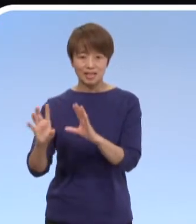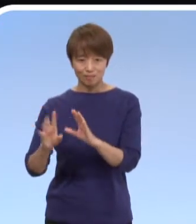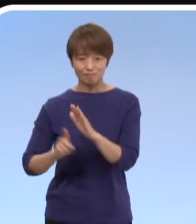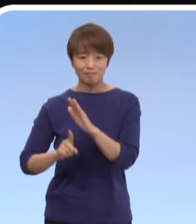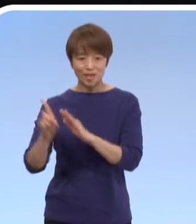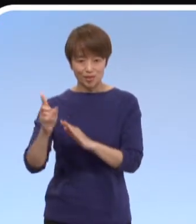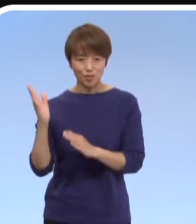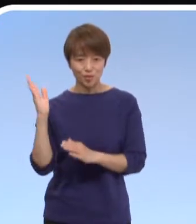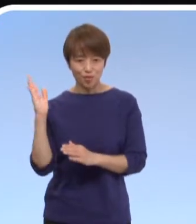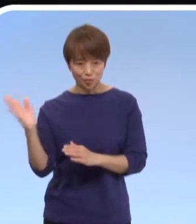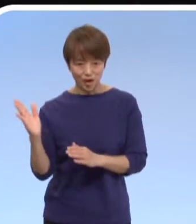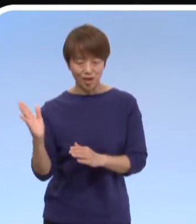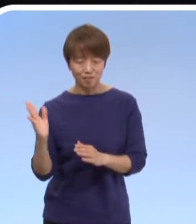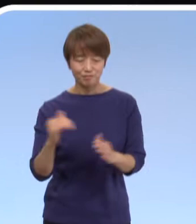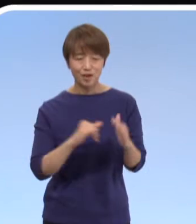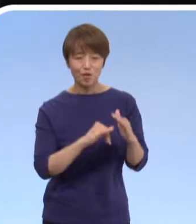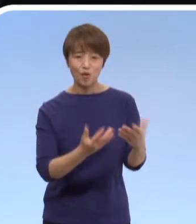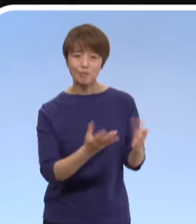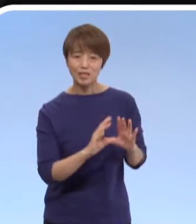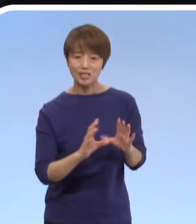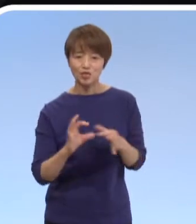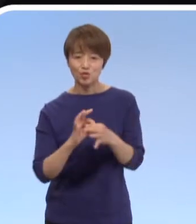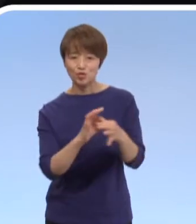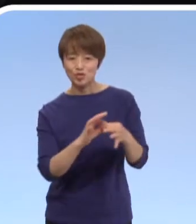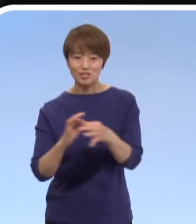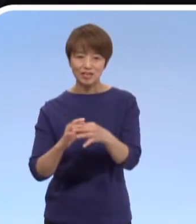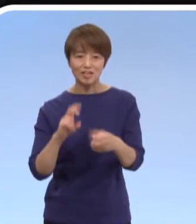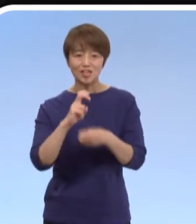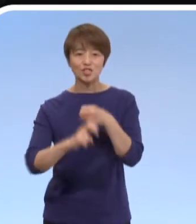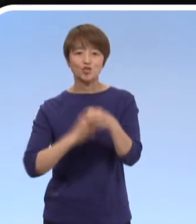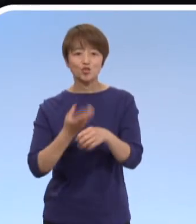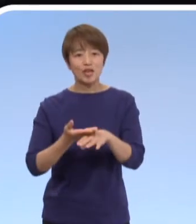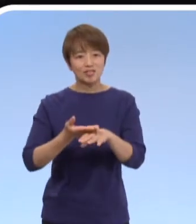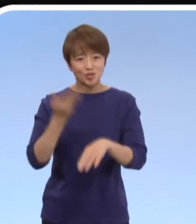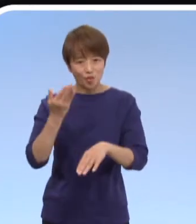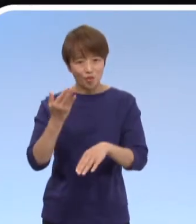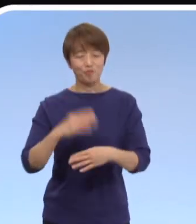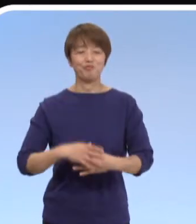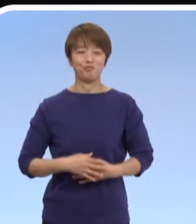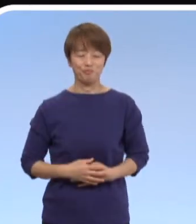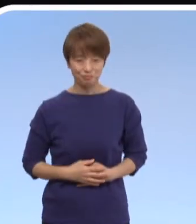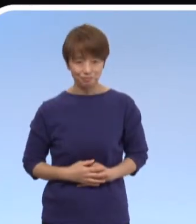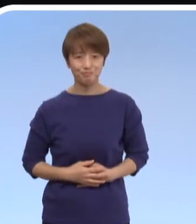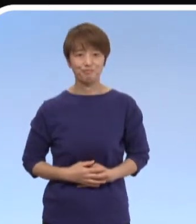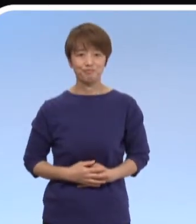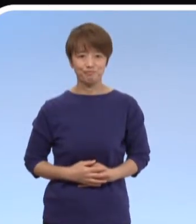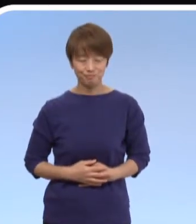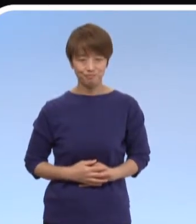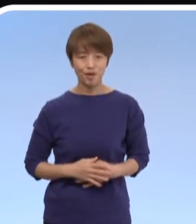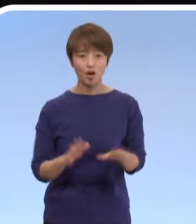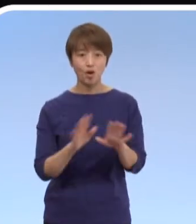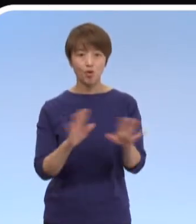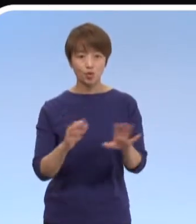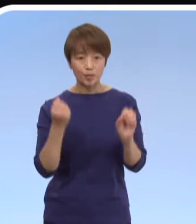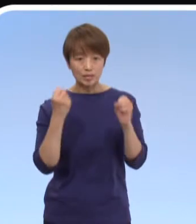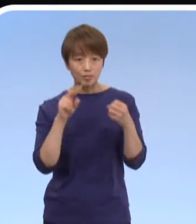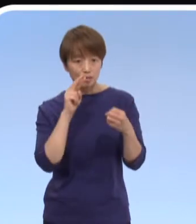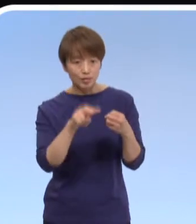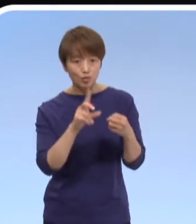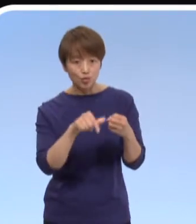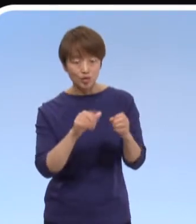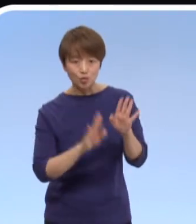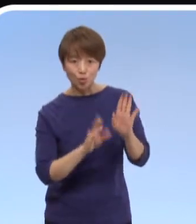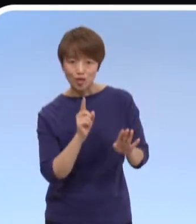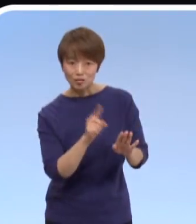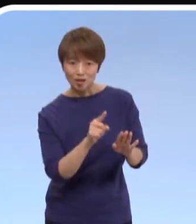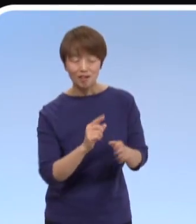ースする金安さんはファミ劇とはもう20年のお付き合い。 その子どもたちがそういう公演とかを